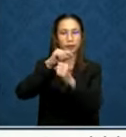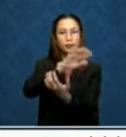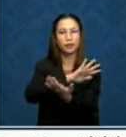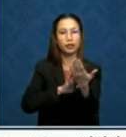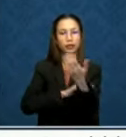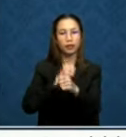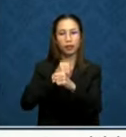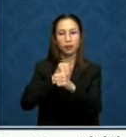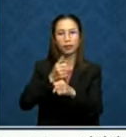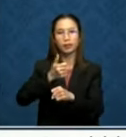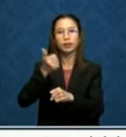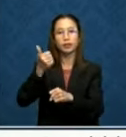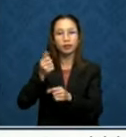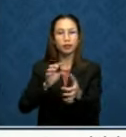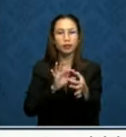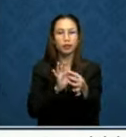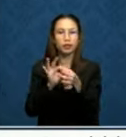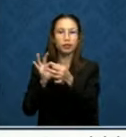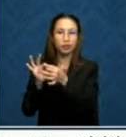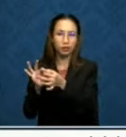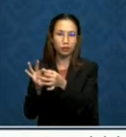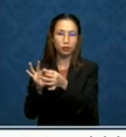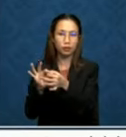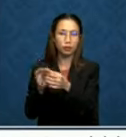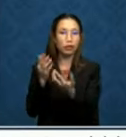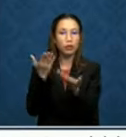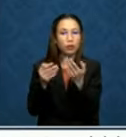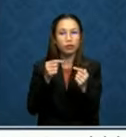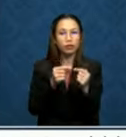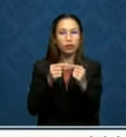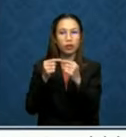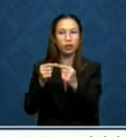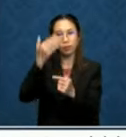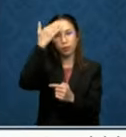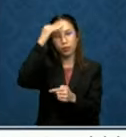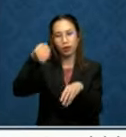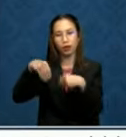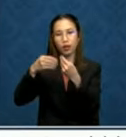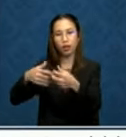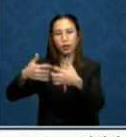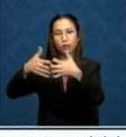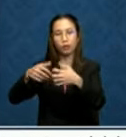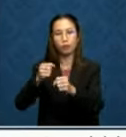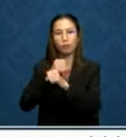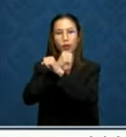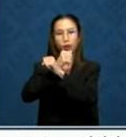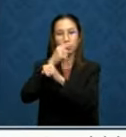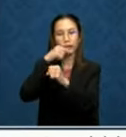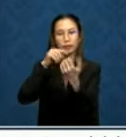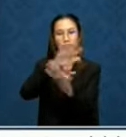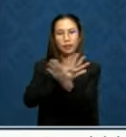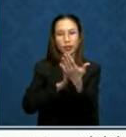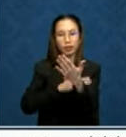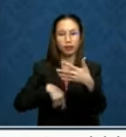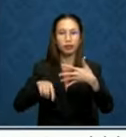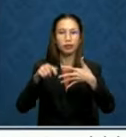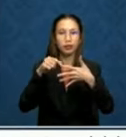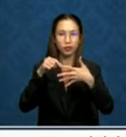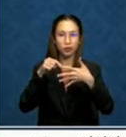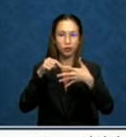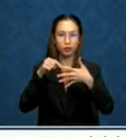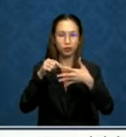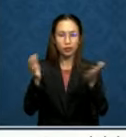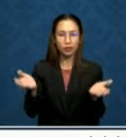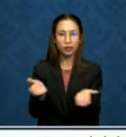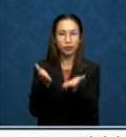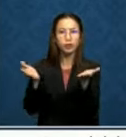ำเนินการอื่นที่เกี่ยวข้องหรือต่อเนื่องเพื่อนำไปสู่อุตสาหกรรมป้องกันประเทศด้านที่2ด้านการส่งเส